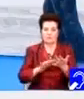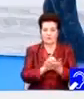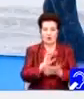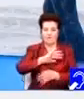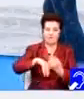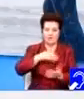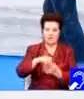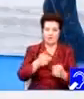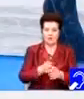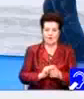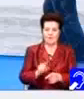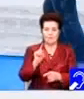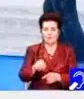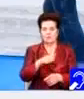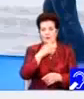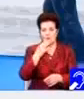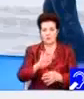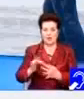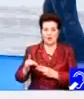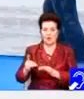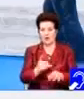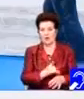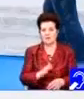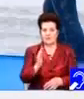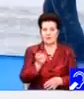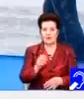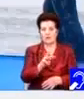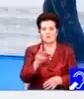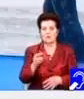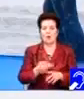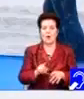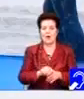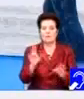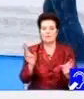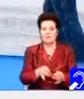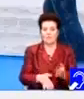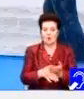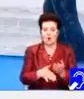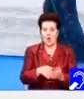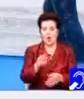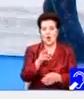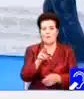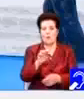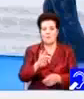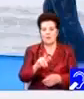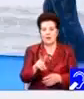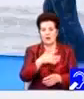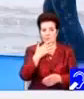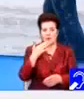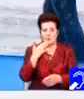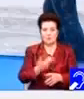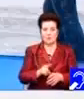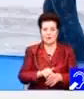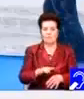furtună cumplită a făcut ravagii aseară în mai multe localități de pe Valea Almăjului. A fost nevoie de intervenția pompierilor după ce mai multe curți și